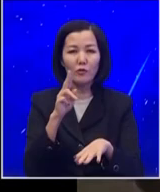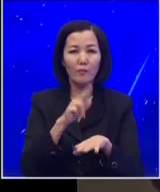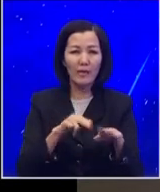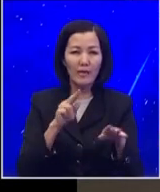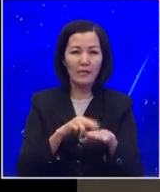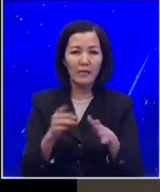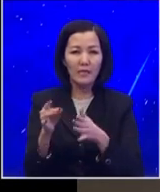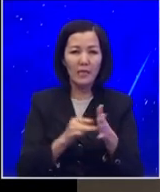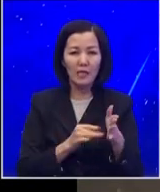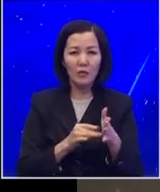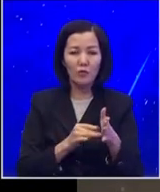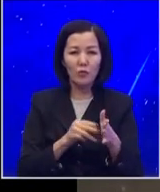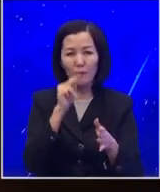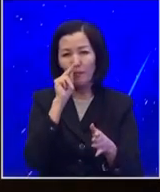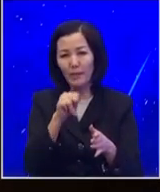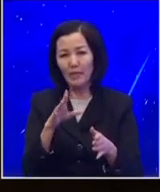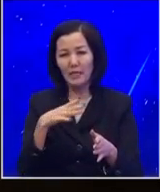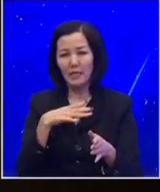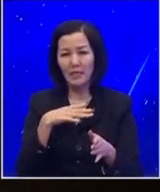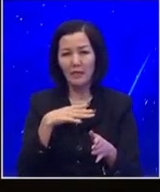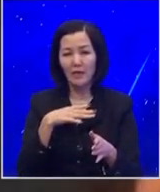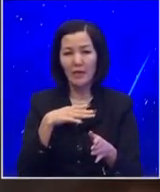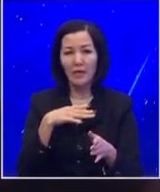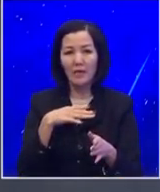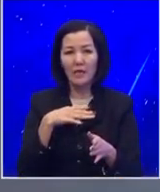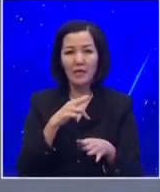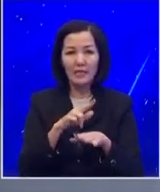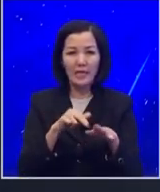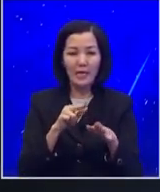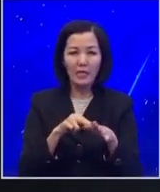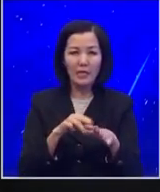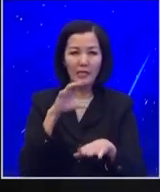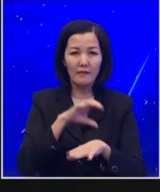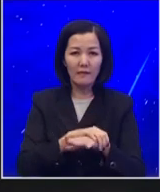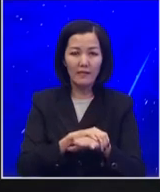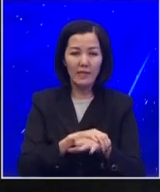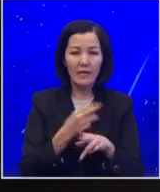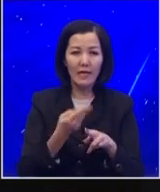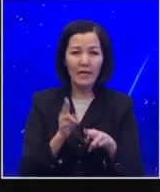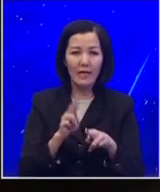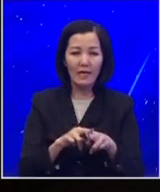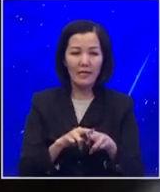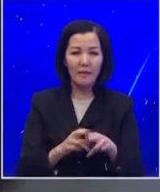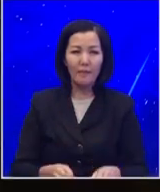полицейских, сразу же показалось им подозрительным. Стражи порядка связали эту находку с другим преступлением, совершенным